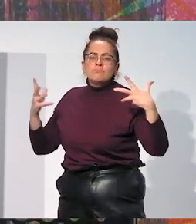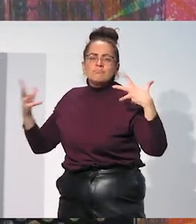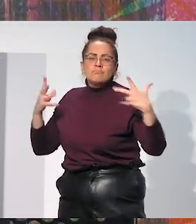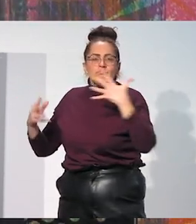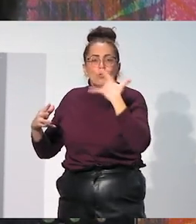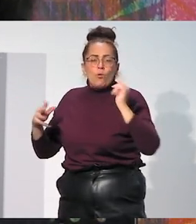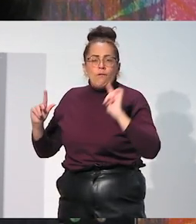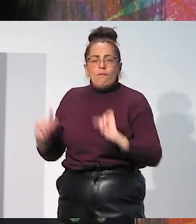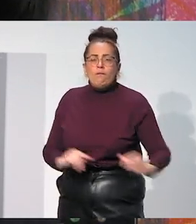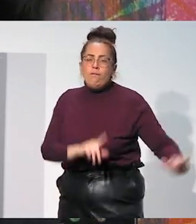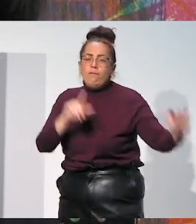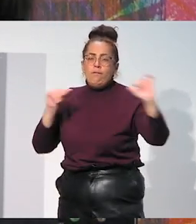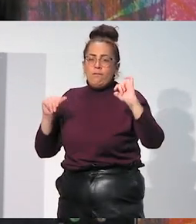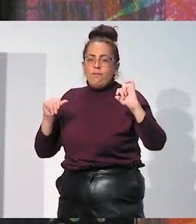là,